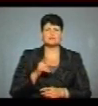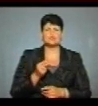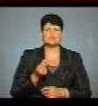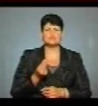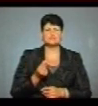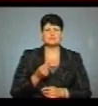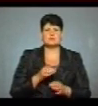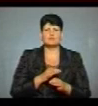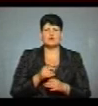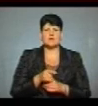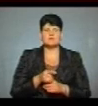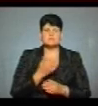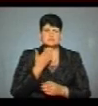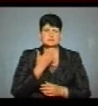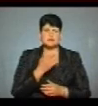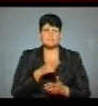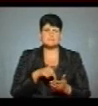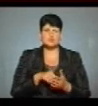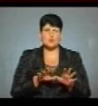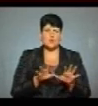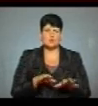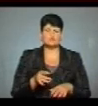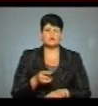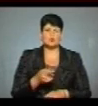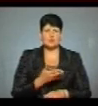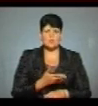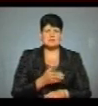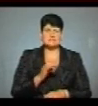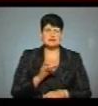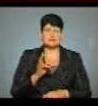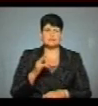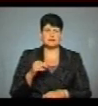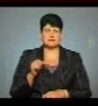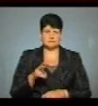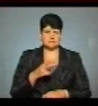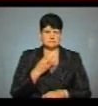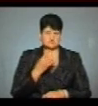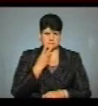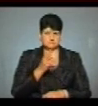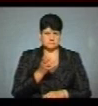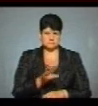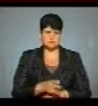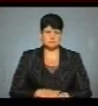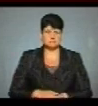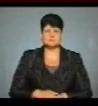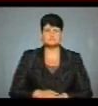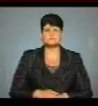вартуватиме проект? Ми запитали міського голову Тернополя Сергія Надала. Давайте почуємо.